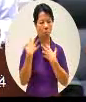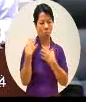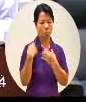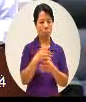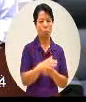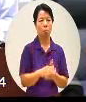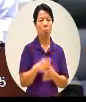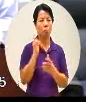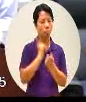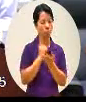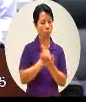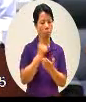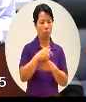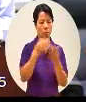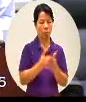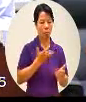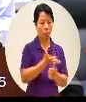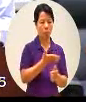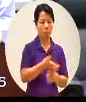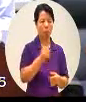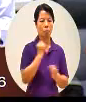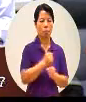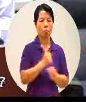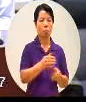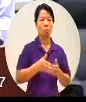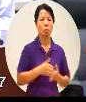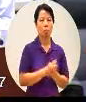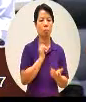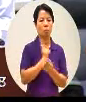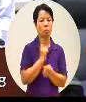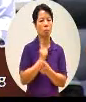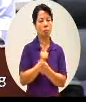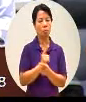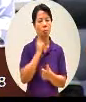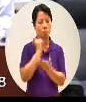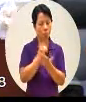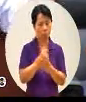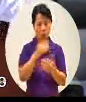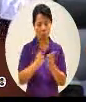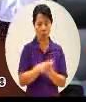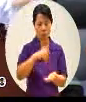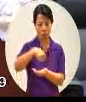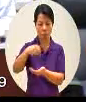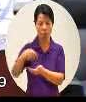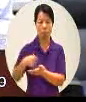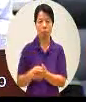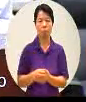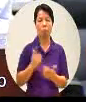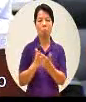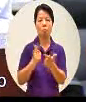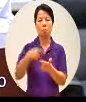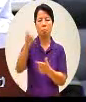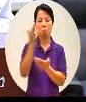教书，跟蚂蚁一样，你不让他工作，每天在写报告，啊，每天在应付你们去